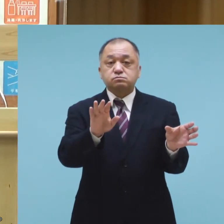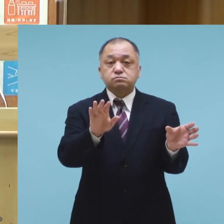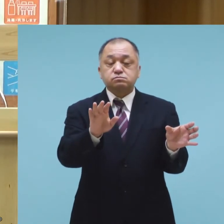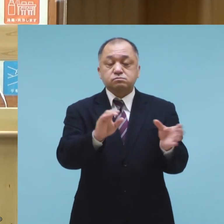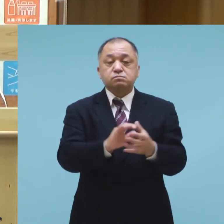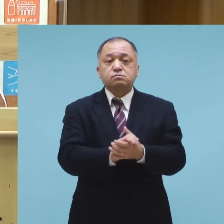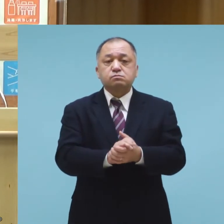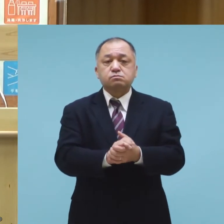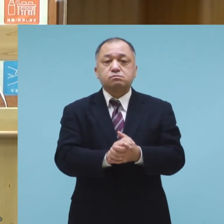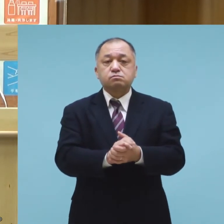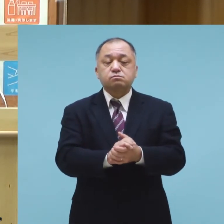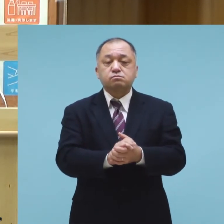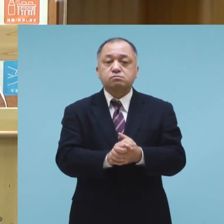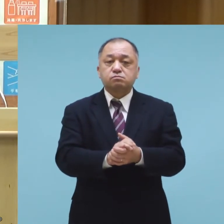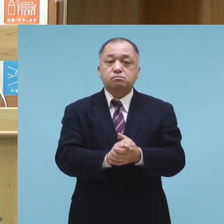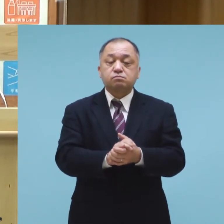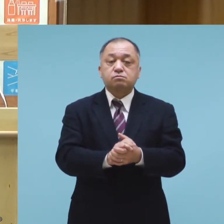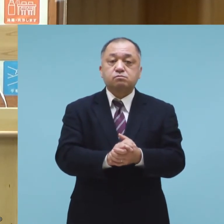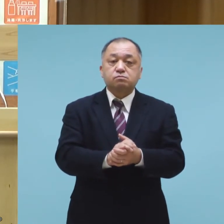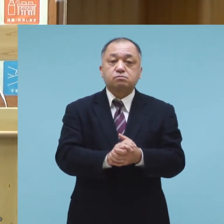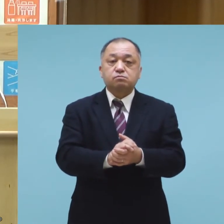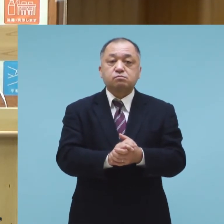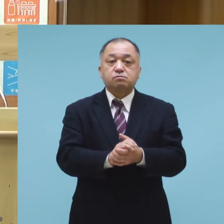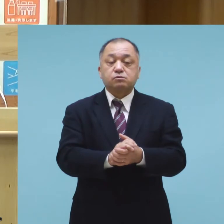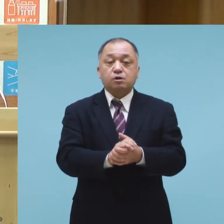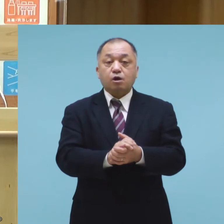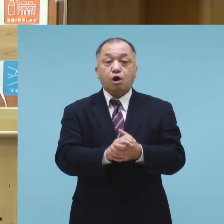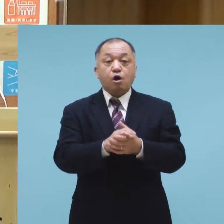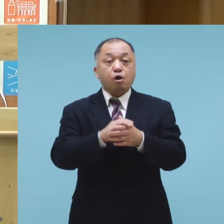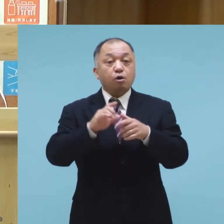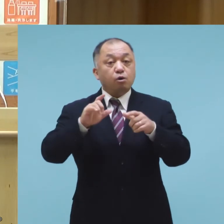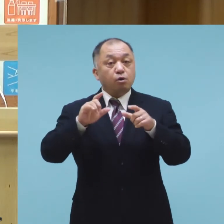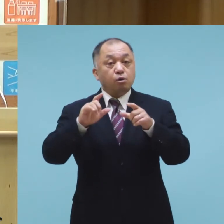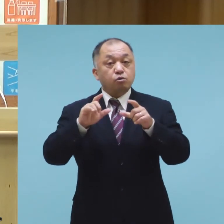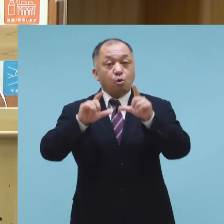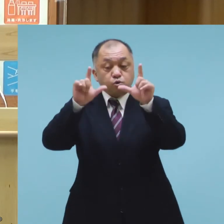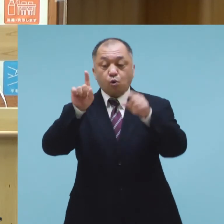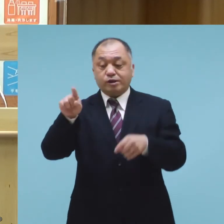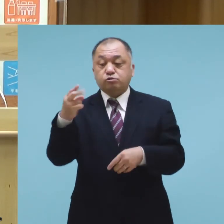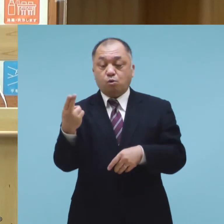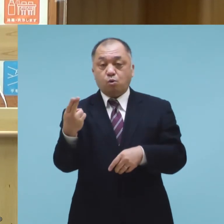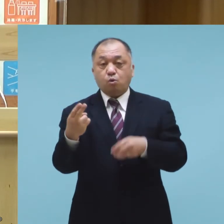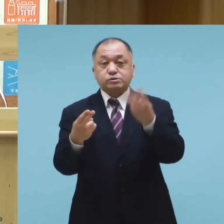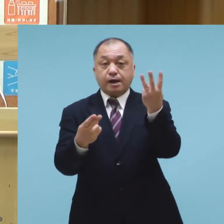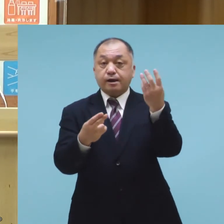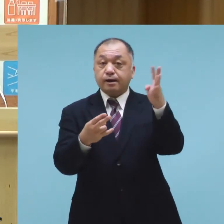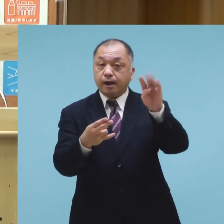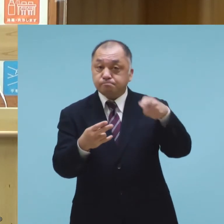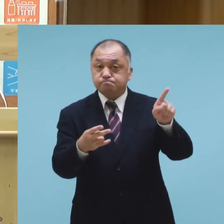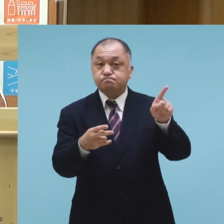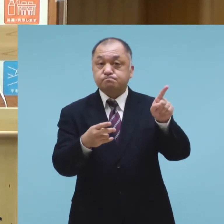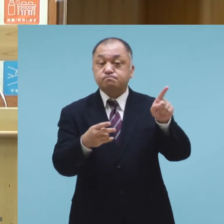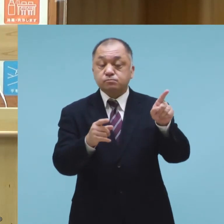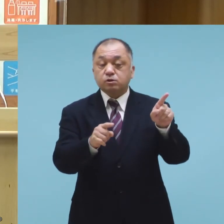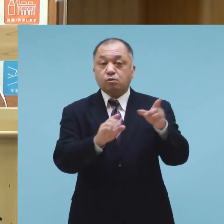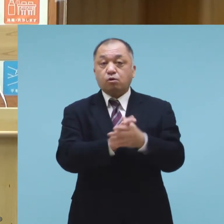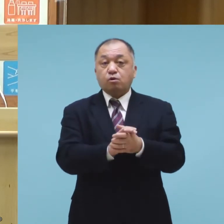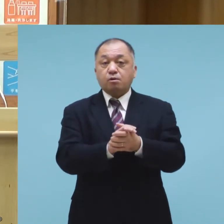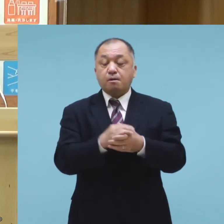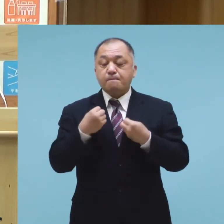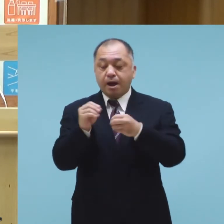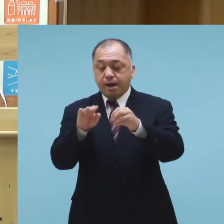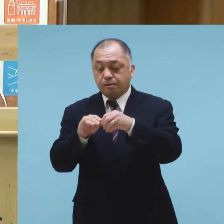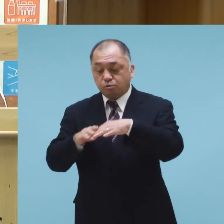局なんて言うんでしょうか、例えば東京一都三県周辺でまん延防止等重点措